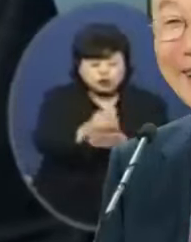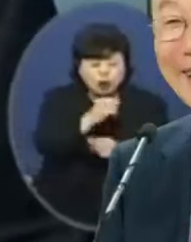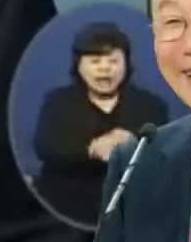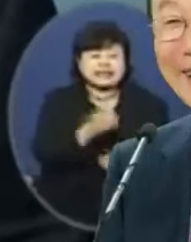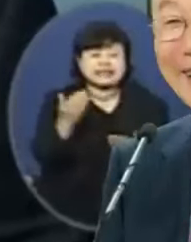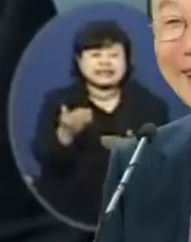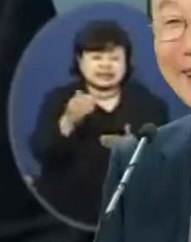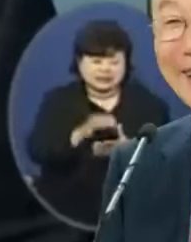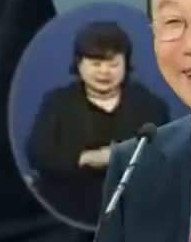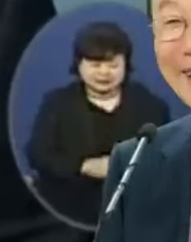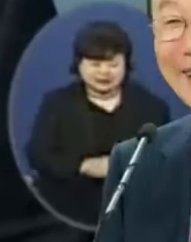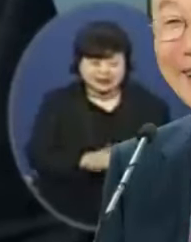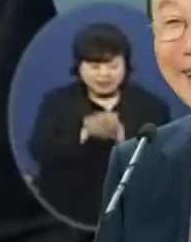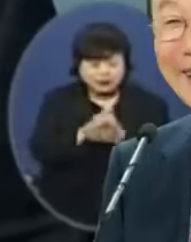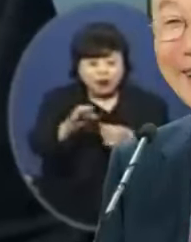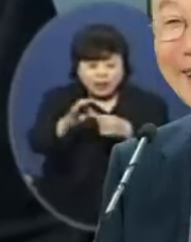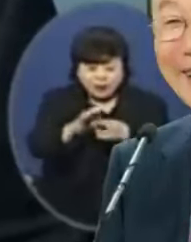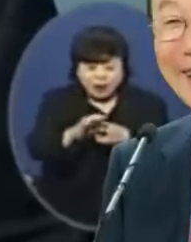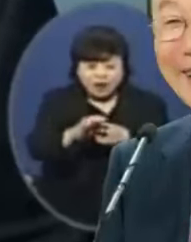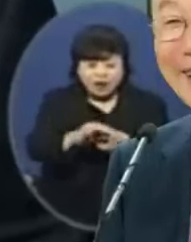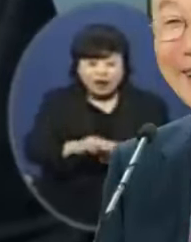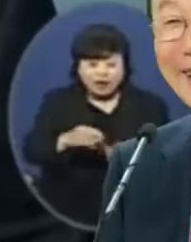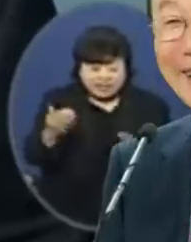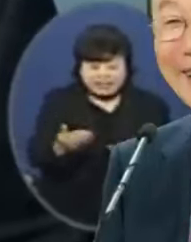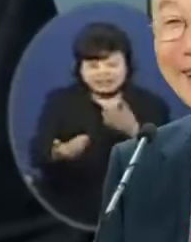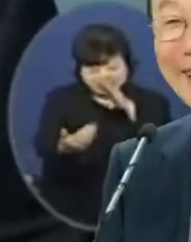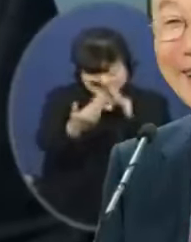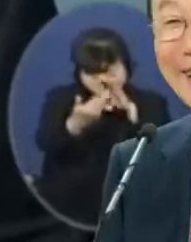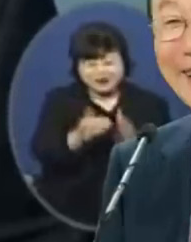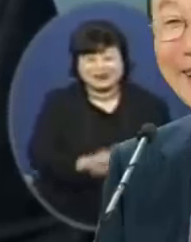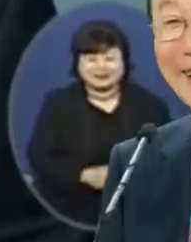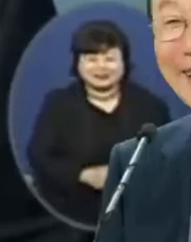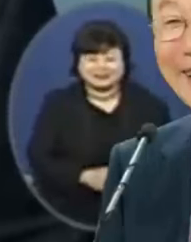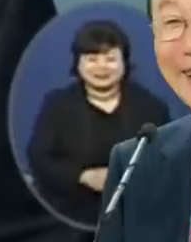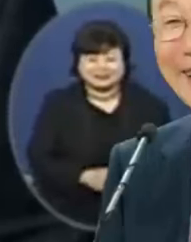일이다. 기도하면 일이 이루어진다.